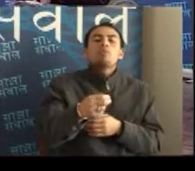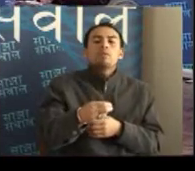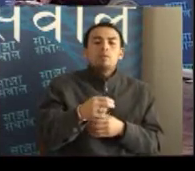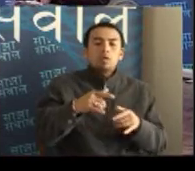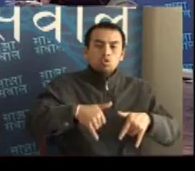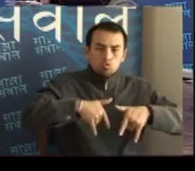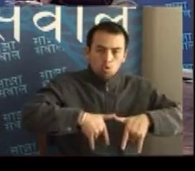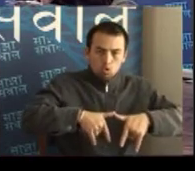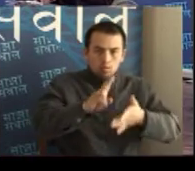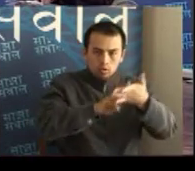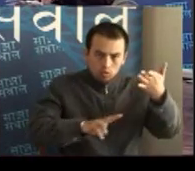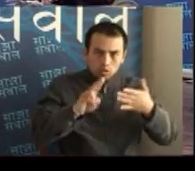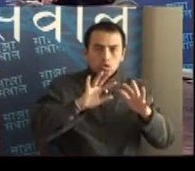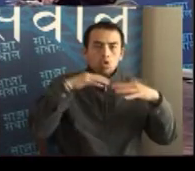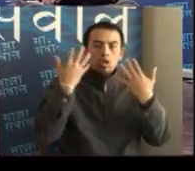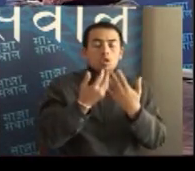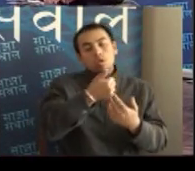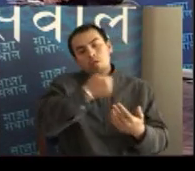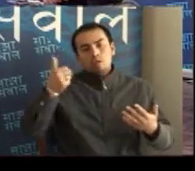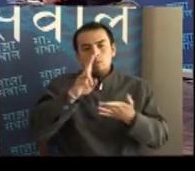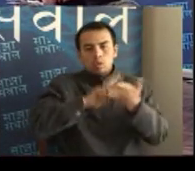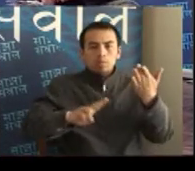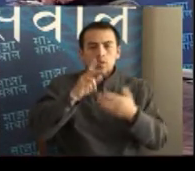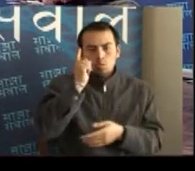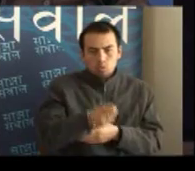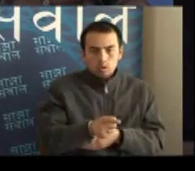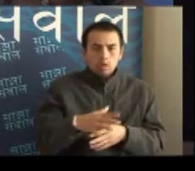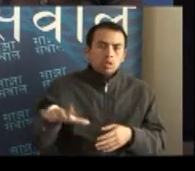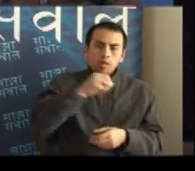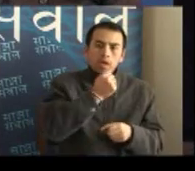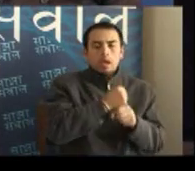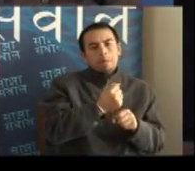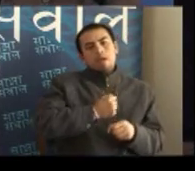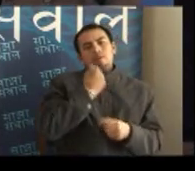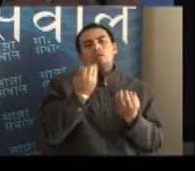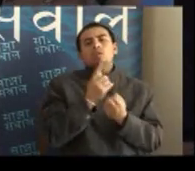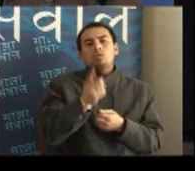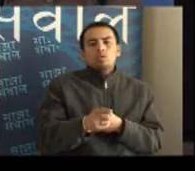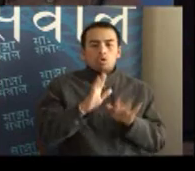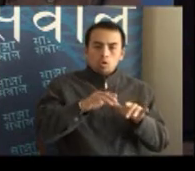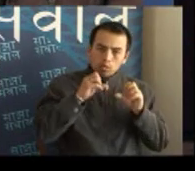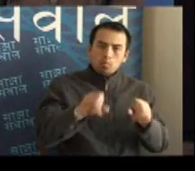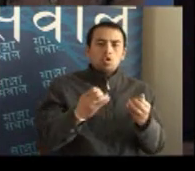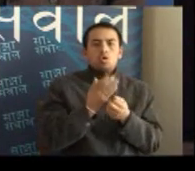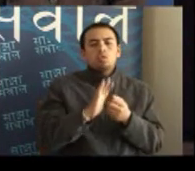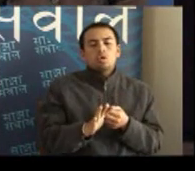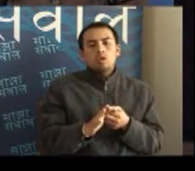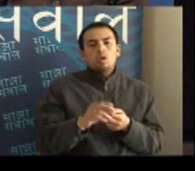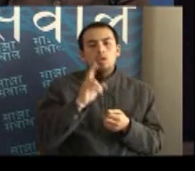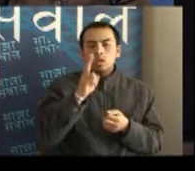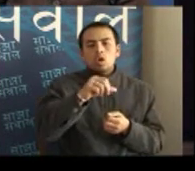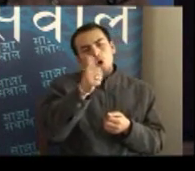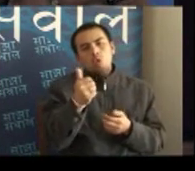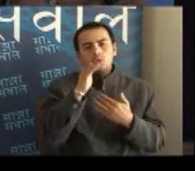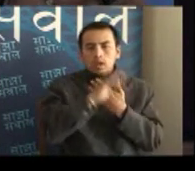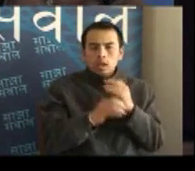टोकियो विश्वविद्यालय, जो संसारको उत्कृष्ट विश्वविद्यालयमध्ये एक हो, मैले सबै काम आफैले गरेको छु, कम्प्युटर प्रयोग गर्छु, अर्थात् अरूले त्यस्तै